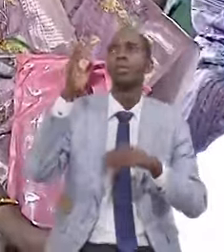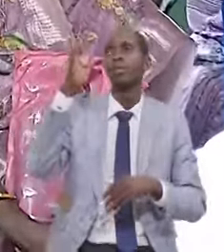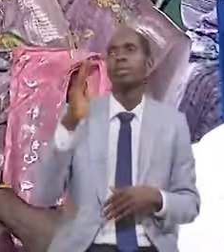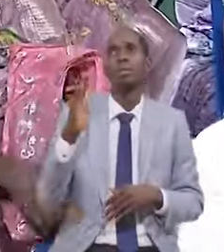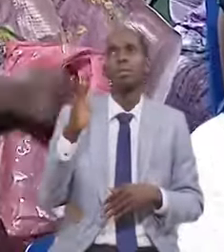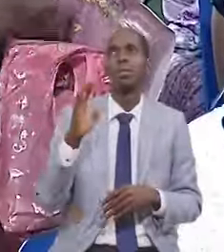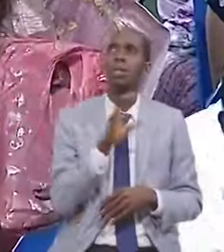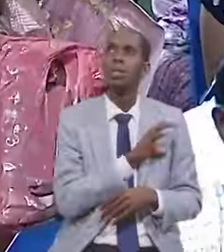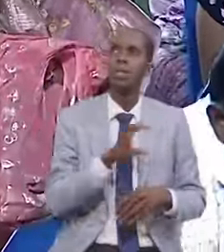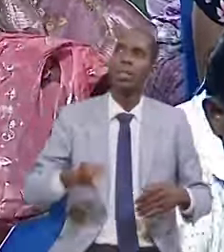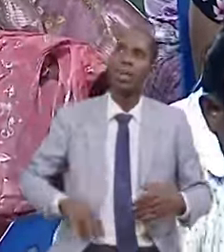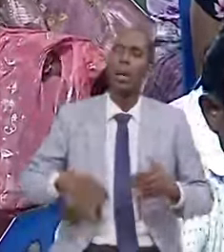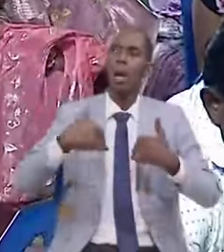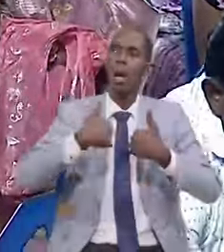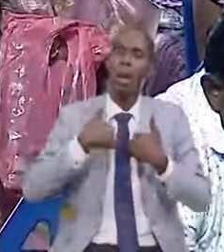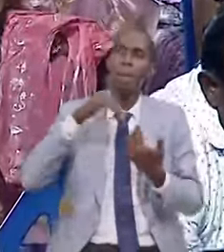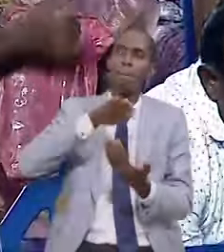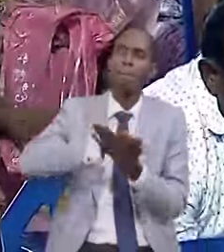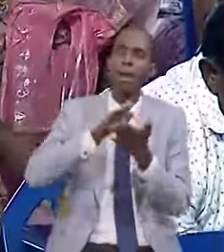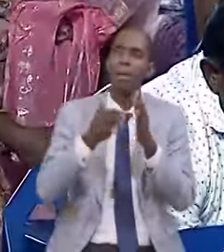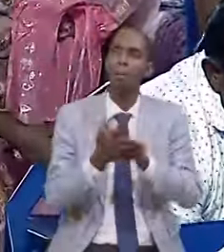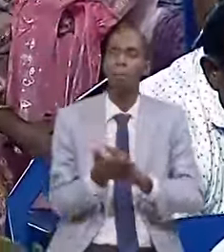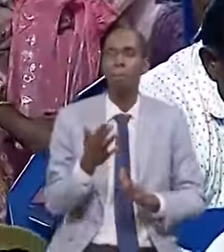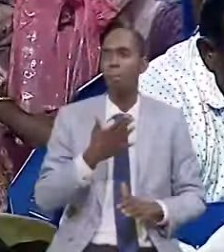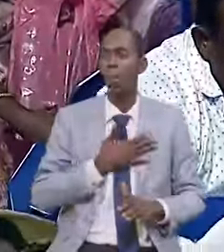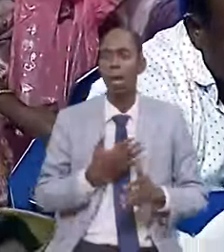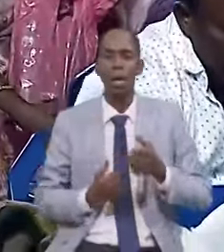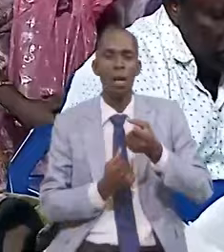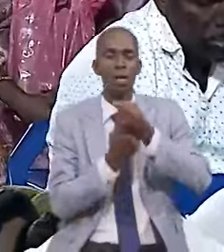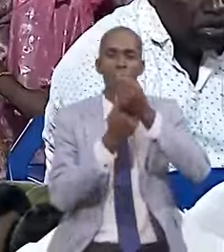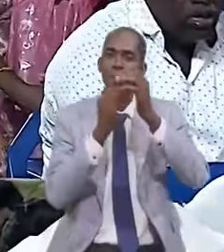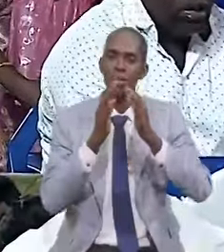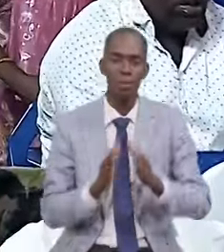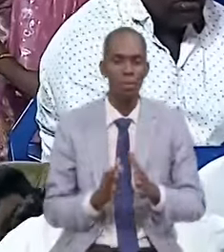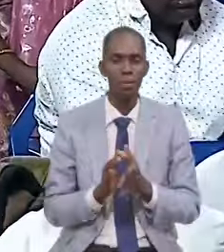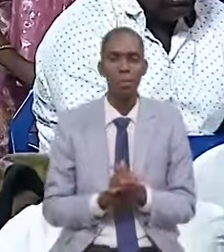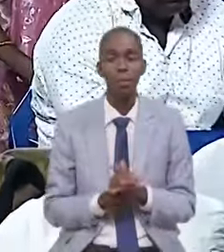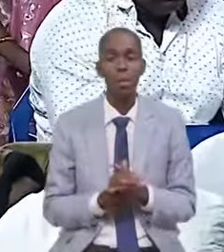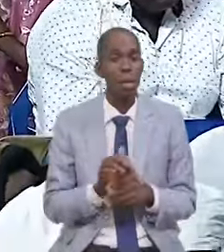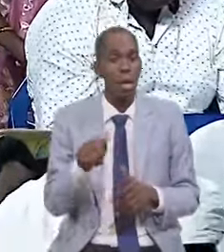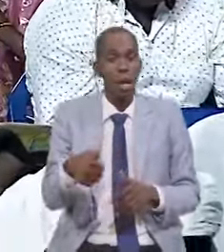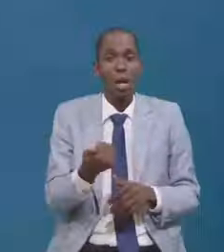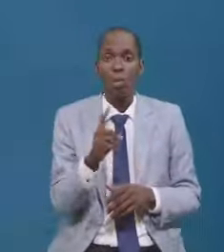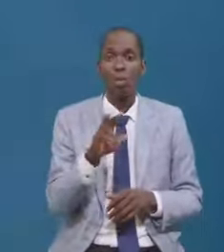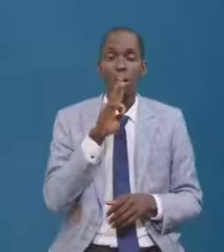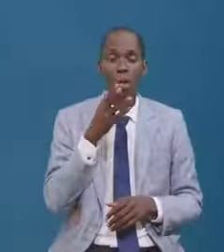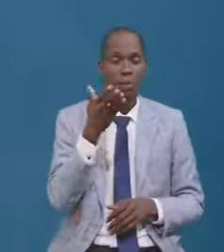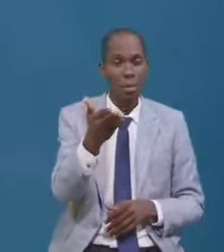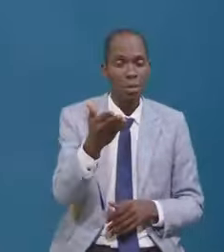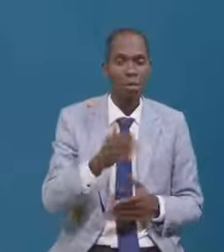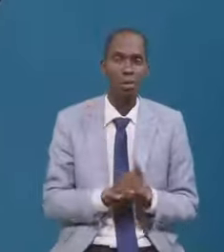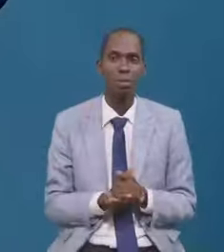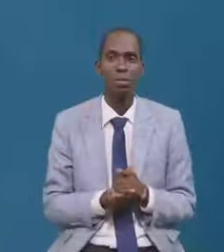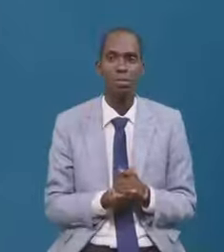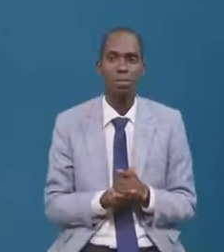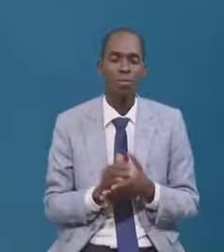Christ has become my advocate. అయితే క్రీస్తు నాకు న్యాయవాదిగా ఉన్నందుకు వందనాలు. మీరు ఎక్కడ ఉన్నప్పటికీ,